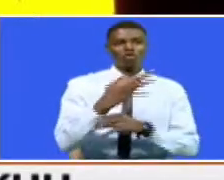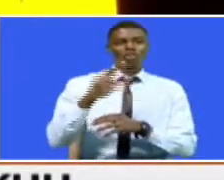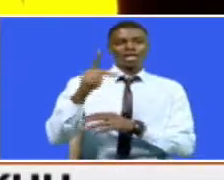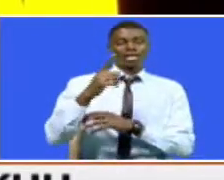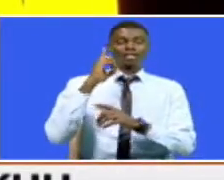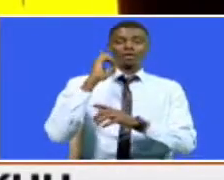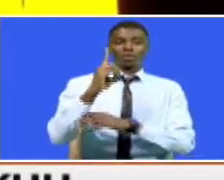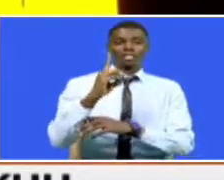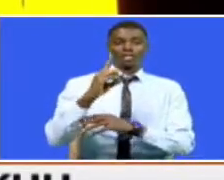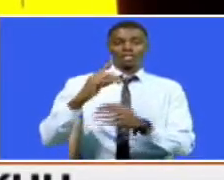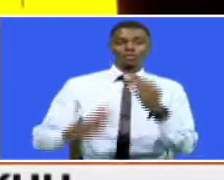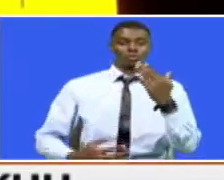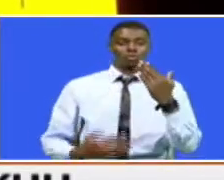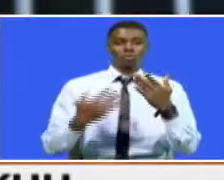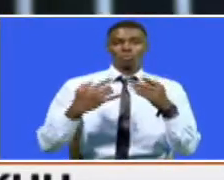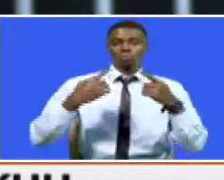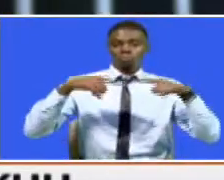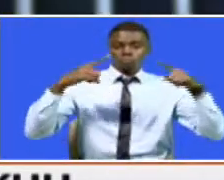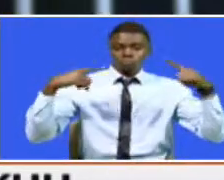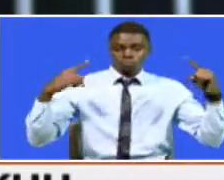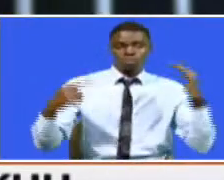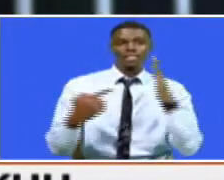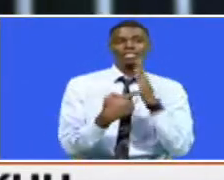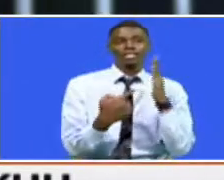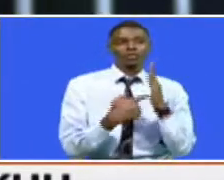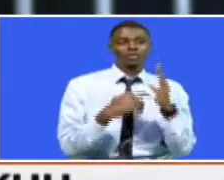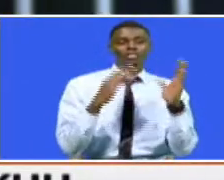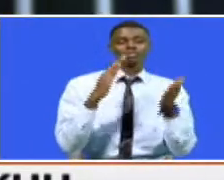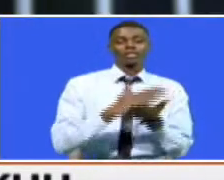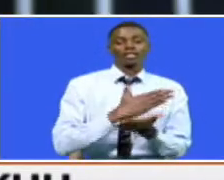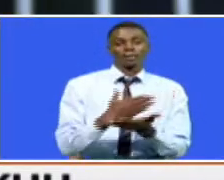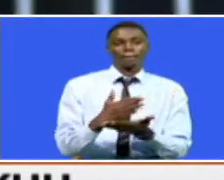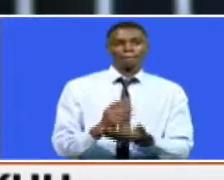ya kukuza sekta ya teknolojia. We have so far